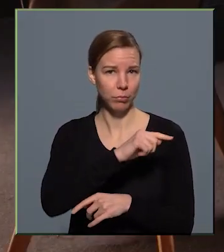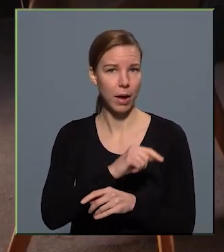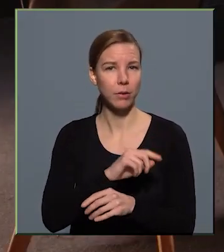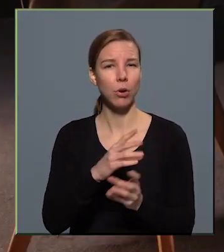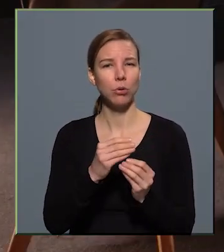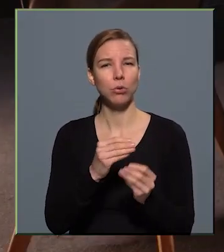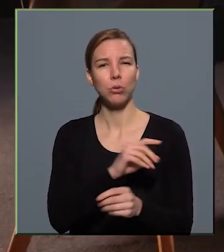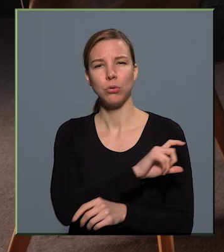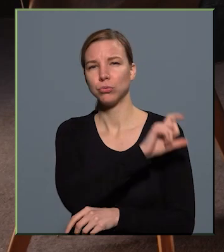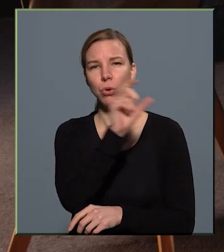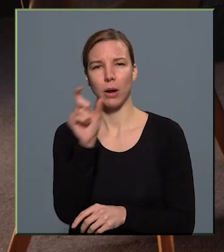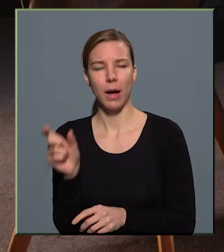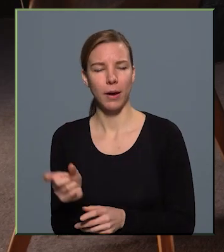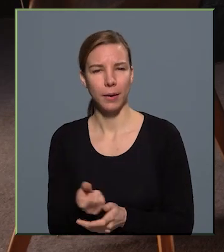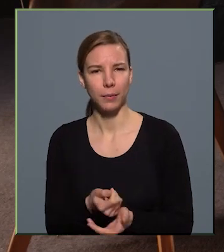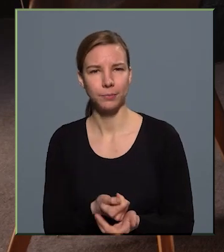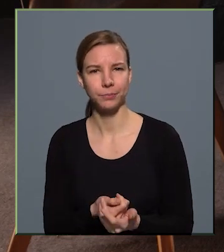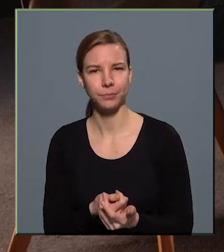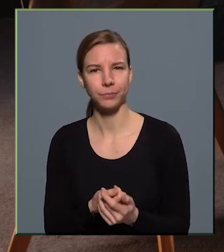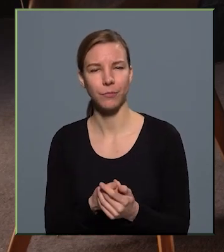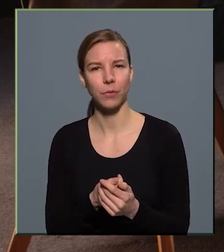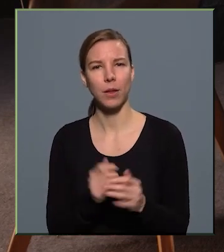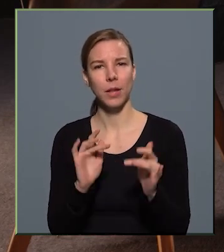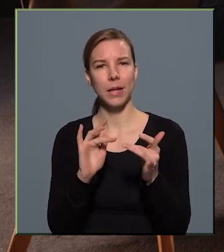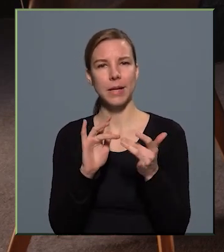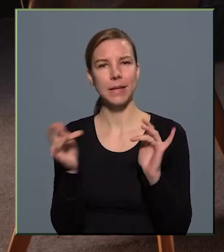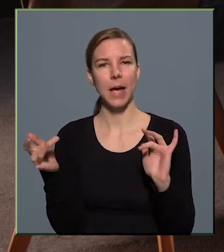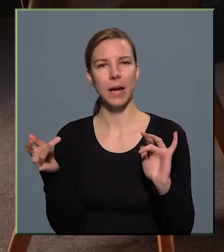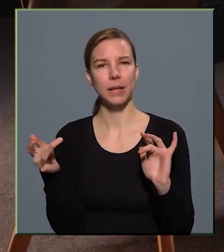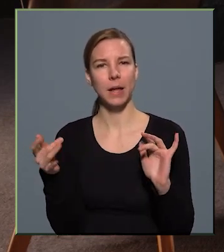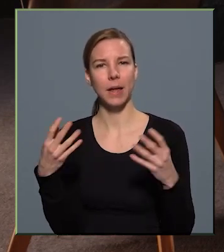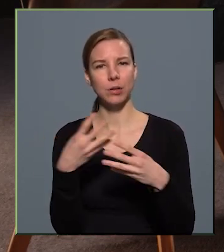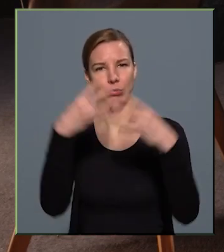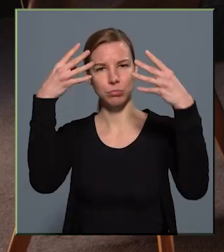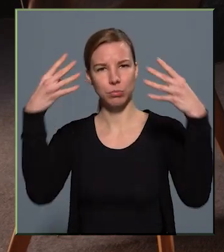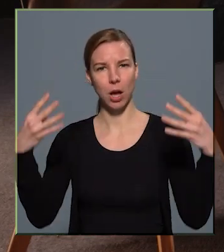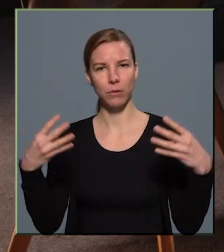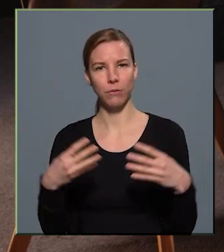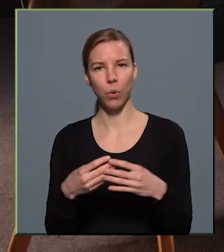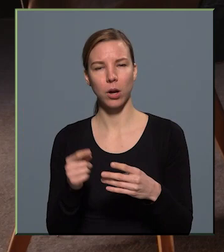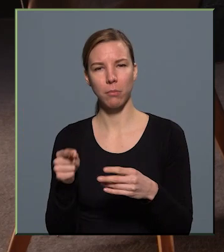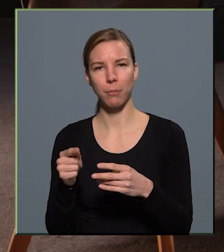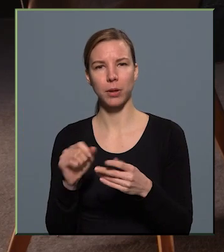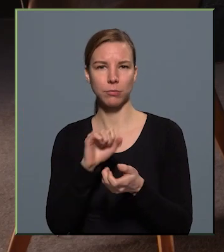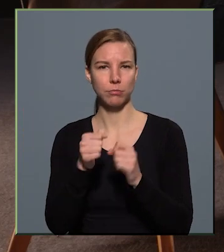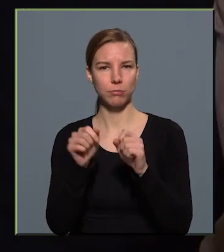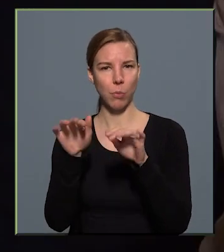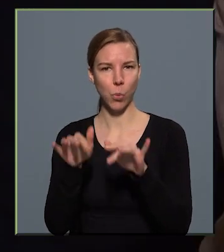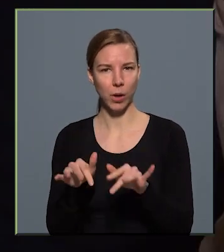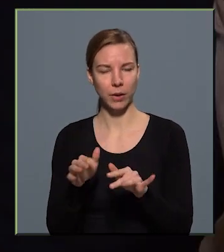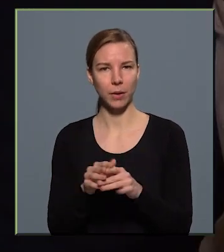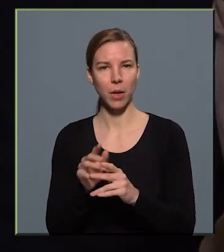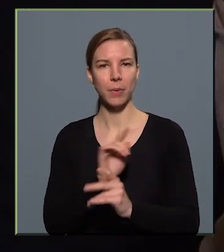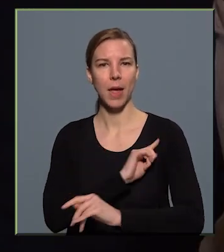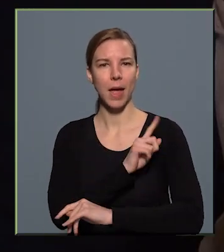éveken át az a internetes platform, amelyet működtettél, az Energia